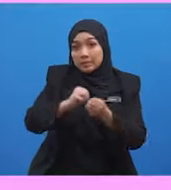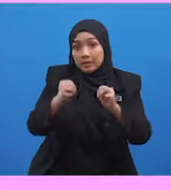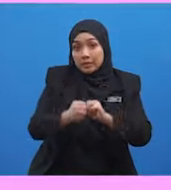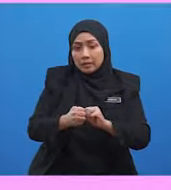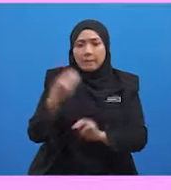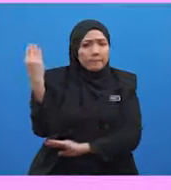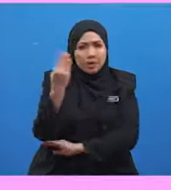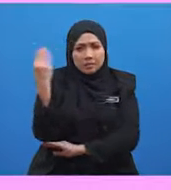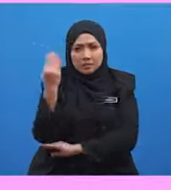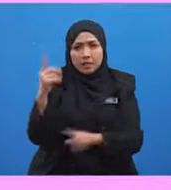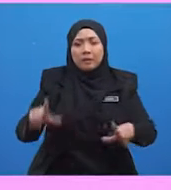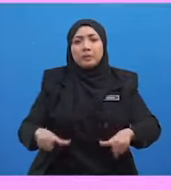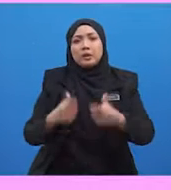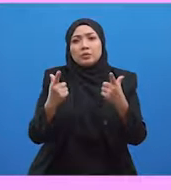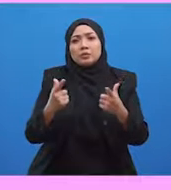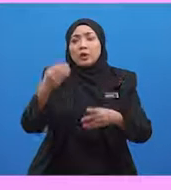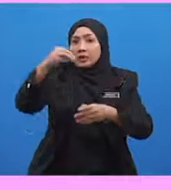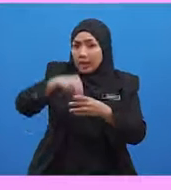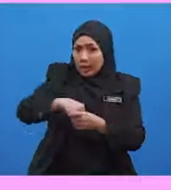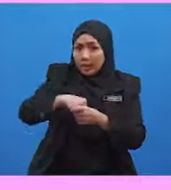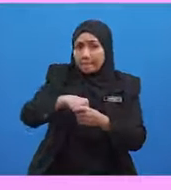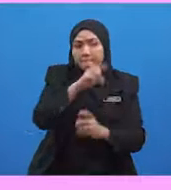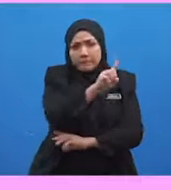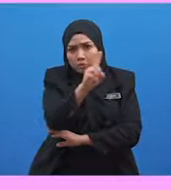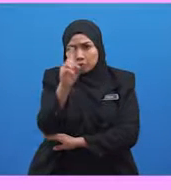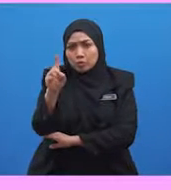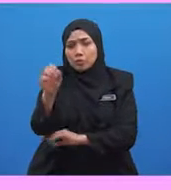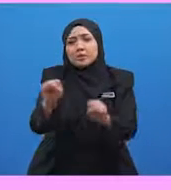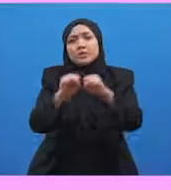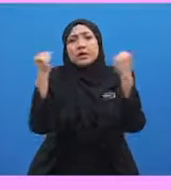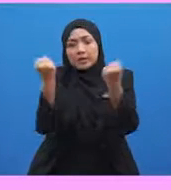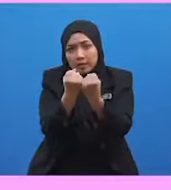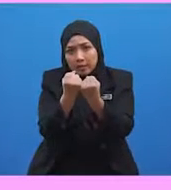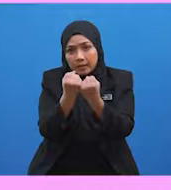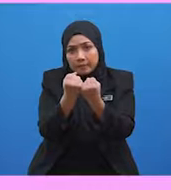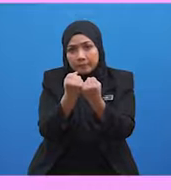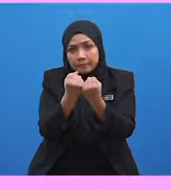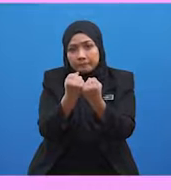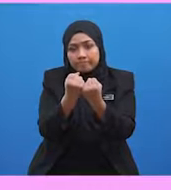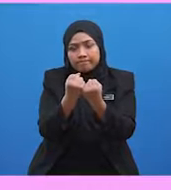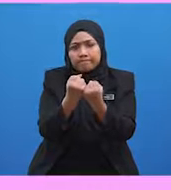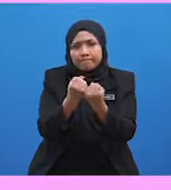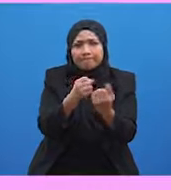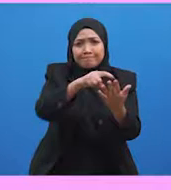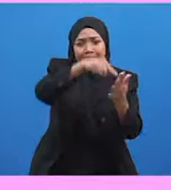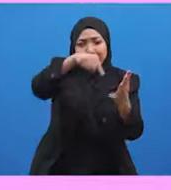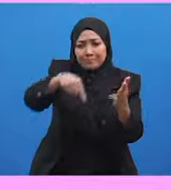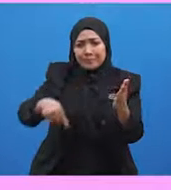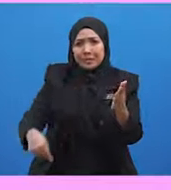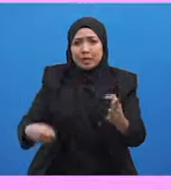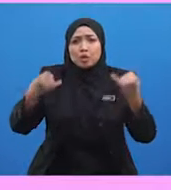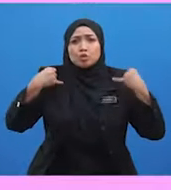Masalah yang biasa berlaku dalam sesebuah syarikat ialah kemerosotan